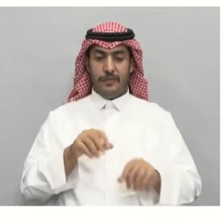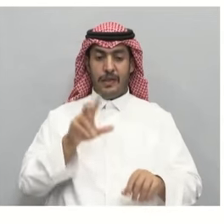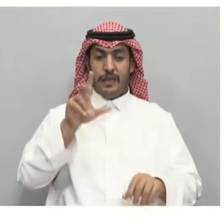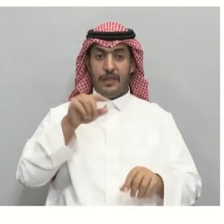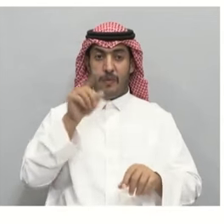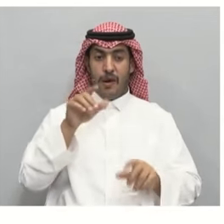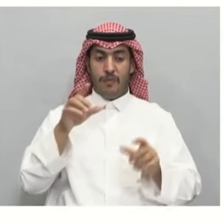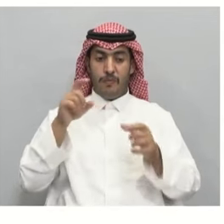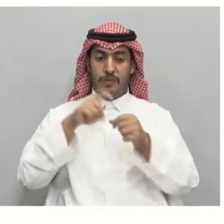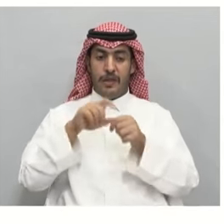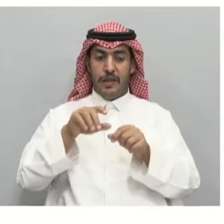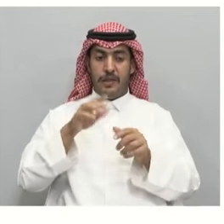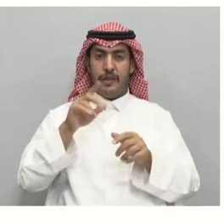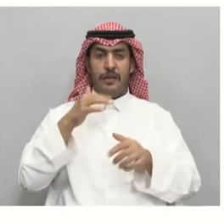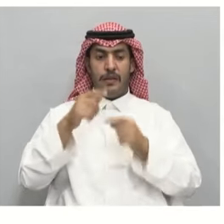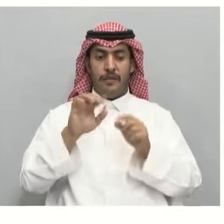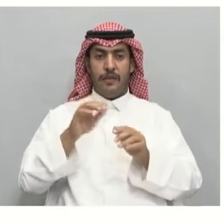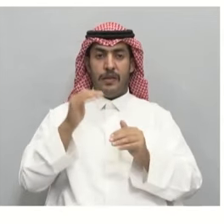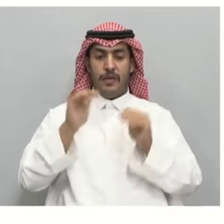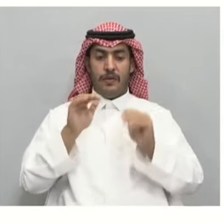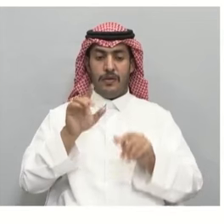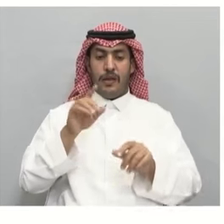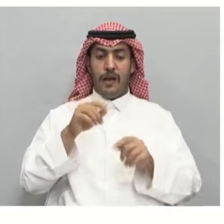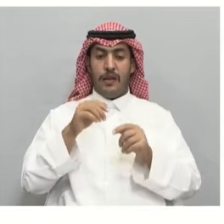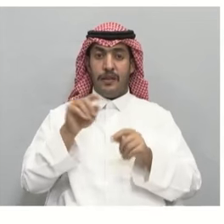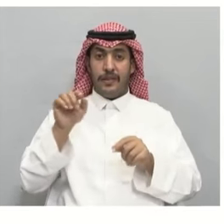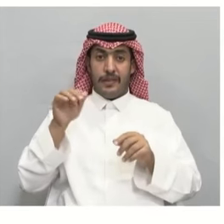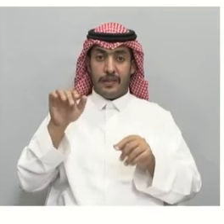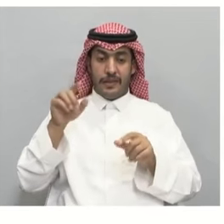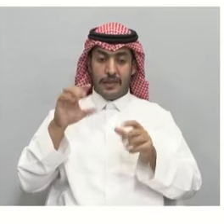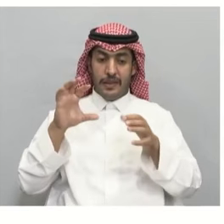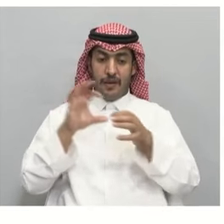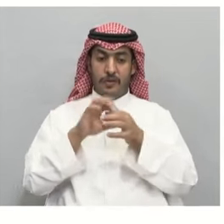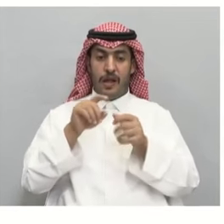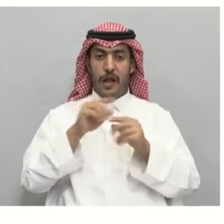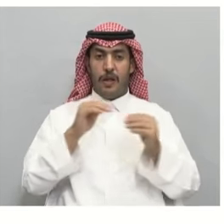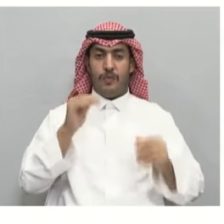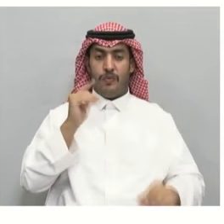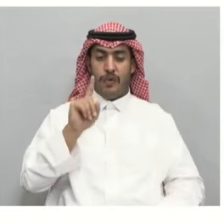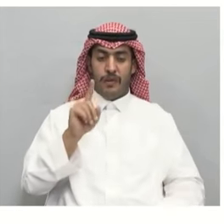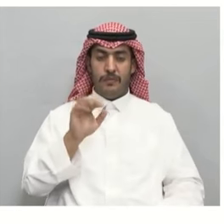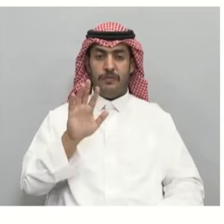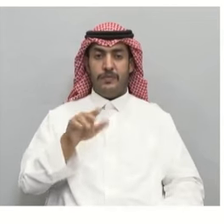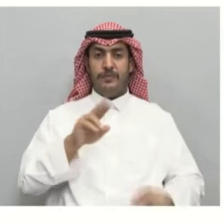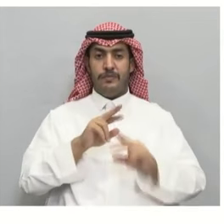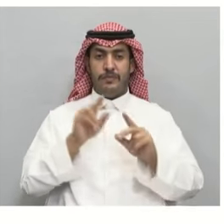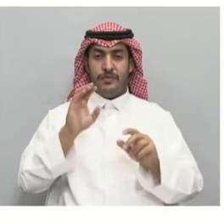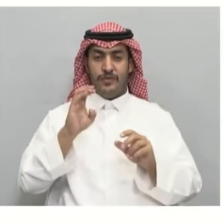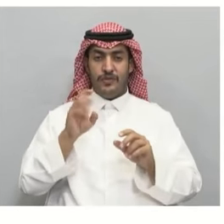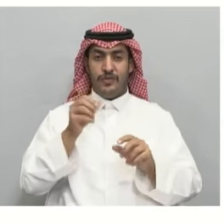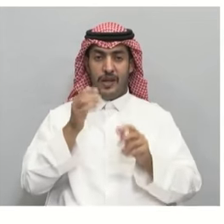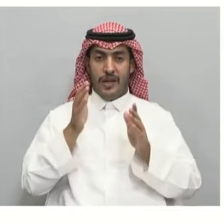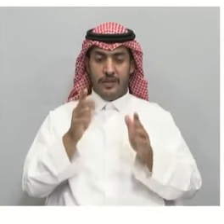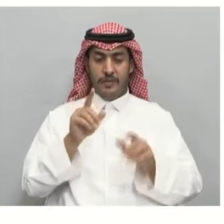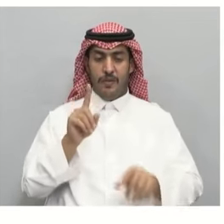التوازي التوصيل ضمن خط واحد نستطيع في الدائره الكهربائيه ان نوصل اكثر من جهاز في دائره